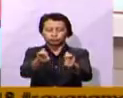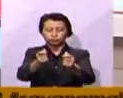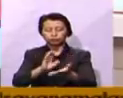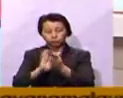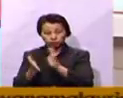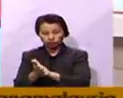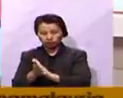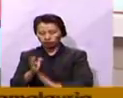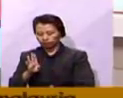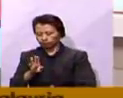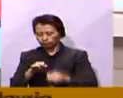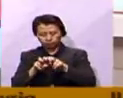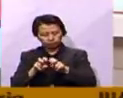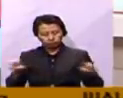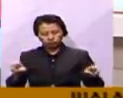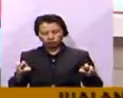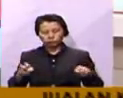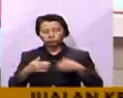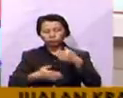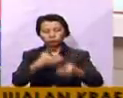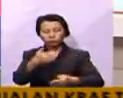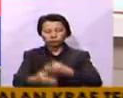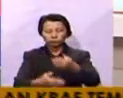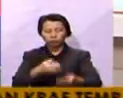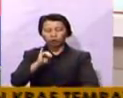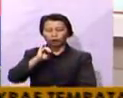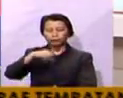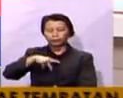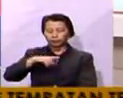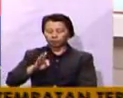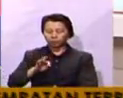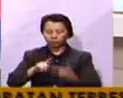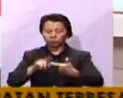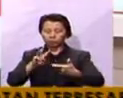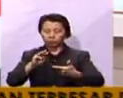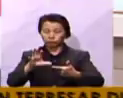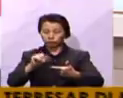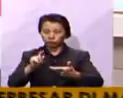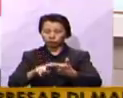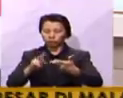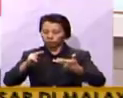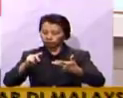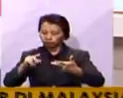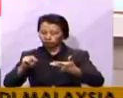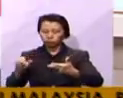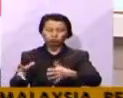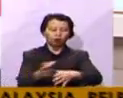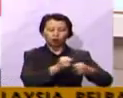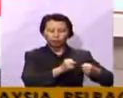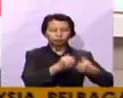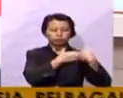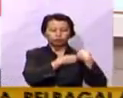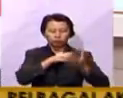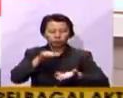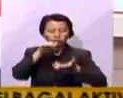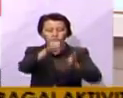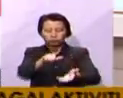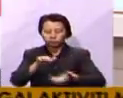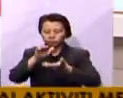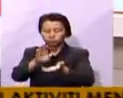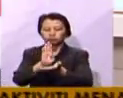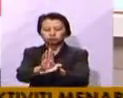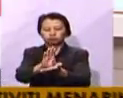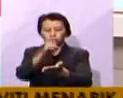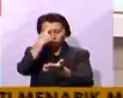Sehubungan itu, Barisan Kemajuan India se-Malaysia IPF, MCA dan NGO mengambil tanggungjawab menyalur bantuan